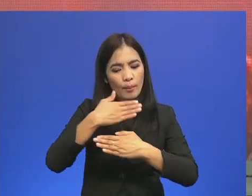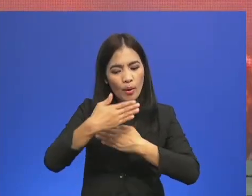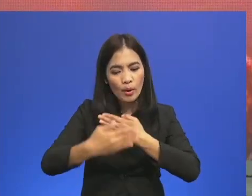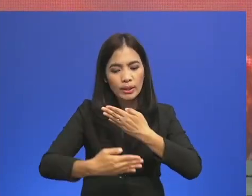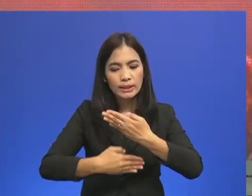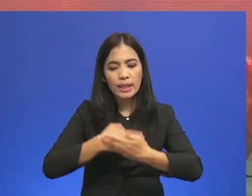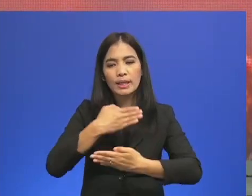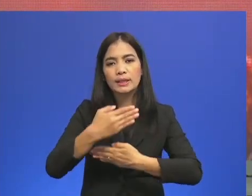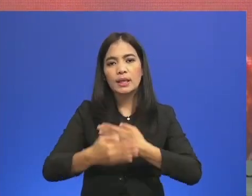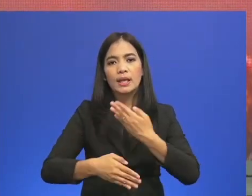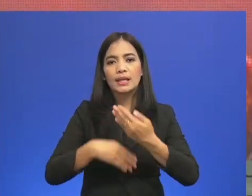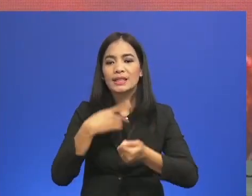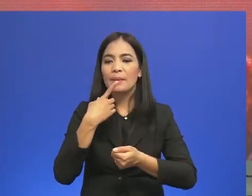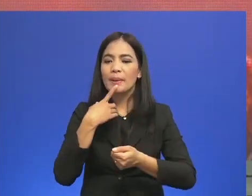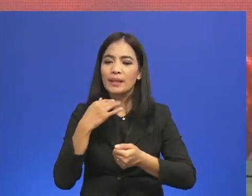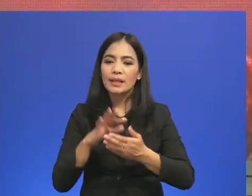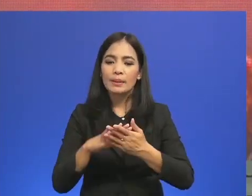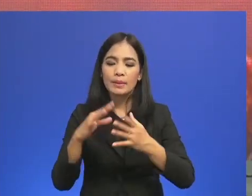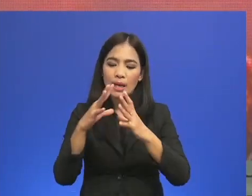makin habis hidup saya.